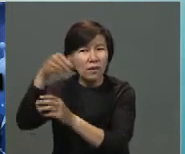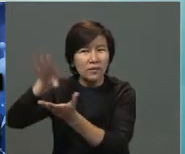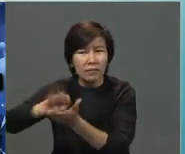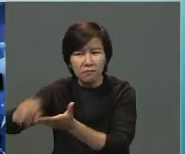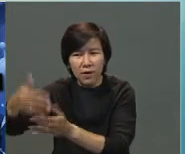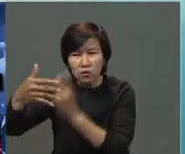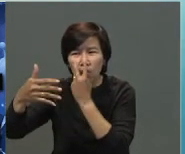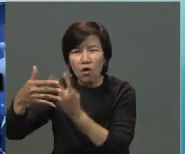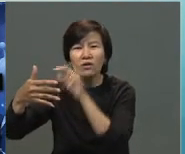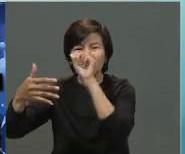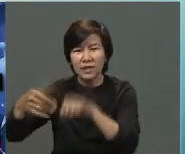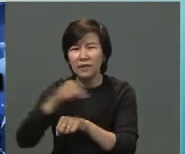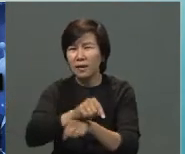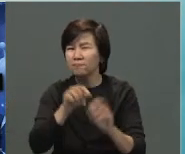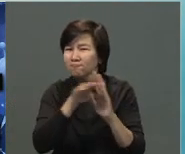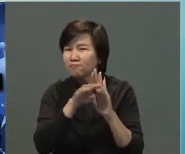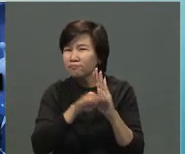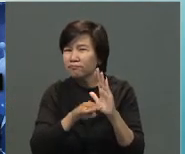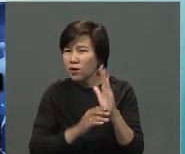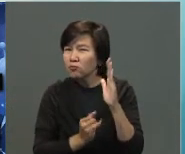หมอตรวจได้นะครับแล้วก็มีต้องมีแผนการตรวจประเมินนะครับแล้วก็อาจจะใช้ภาพจากกล้องวงจรปิดขอไปเรียกเปิดดูก็ได้นะครับเพื่อจะได้เห็นว่าอ้อมีระบบนี้ติดตามได้จริงๆนะครับใน1เดือนต่างๆที่ว่านี้นะครับแล้วประเด็นต่างๆก็อยู่ทางขวามือนะครับตรวจสอบเปิดปิดระบบควบคุมจำนวนผู้ใช้บริการคัดรองระบบควบคุมพนักงานในร้านให้ปฏิบัติตามเย็นระยะห่างสองโต๊ะเวทีถึงโต๊ะนะฮะแล้วก็ระบบระบายอากาศทำความสะอาดพื้นที่สูบบุหรี่การจำหน่ายสุราหรือเครื่องดื่มตามเวลามั้ยนี่คือกฎเกณฑ์ผมต้องสื่อสารกับพี่น้องประชาชนในฐานะที่เป็นผู้ใช้บริการขณะเดียวกันเวลาเราไม่มากขออนุญาตให้สไลด์แผ่นนี้คือสารถึงเจ้าหน้าที่ของภาครัฐท่านได้ศึกษาหน้าสไลด์นี้ด้วยนะครับเพื่อจะได้เตรียมการท่านเองในการที่จะให้ความสะดวกต่อร้าน